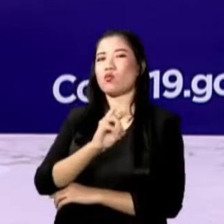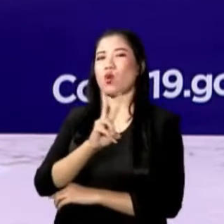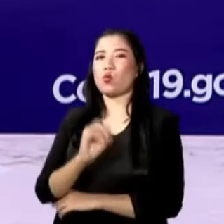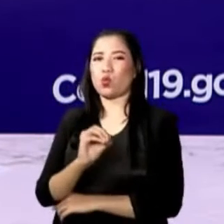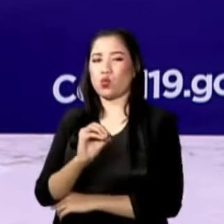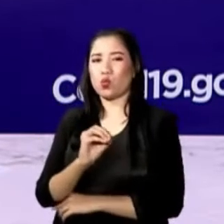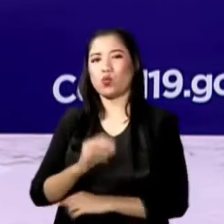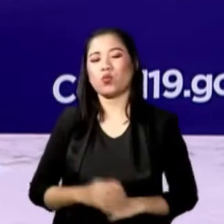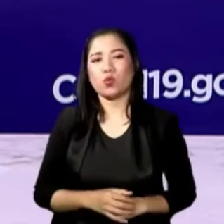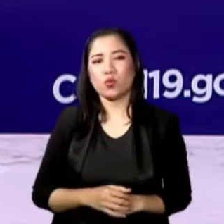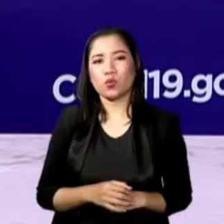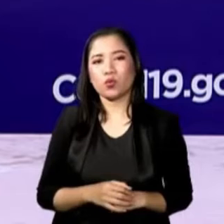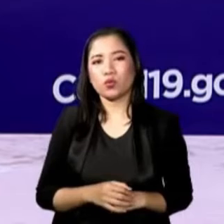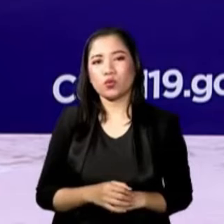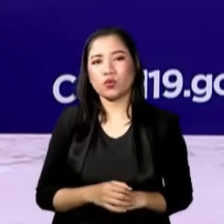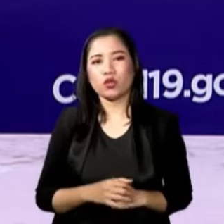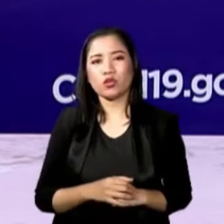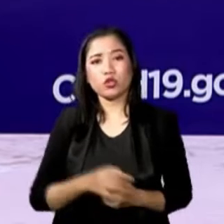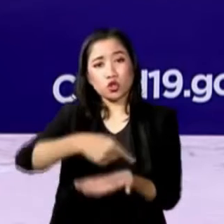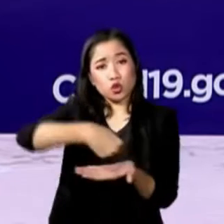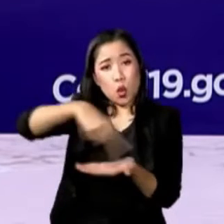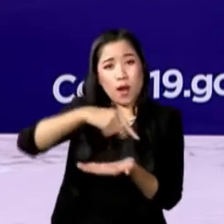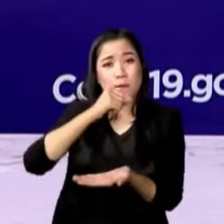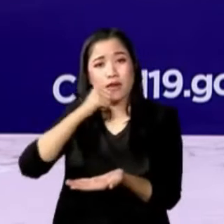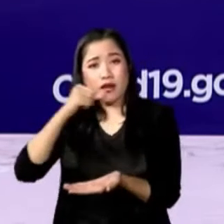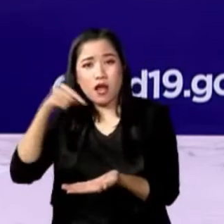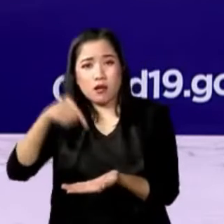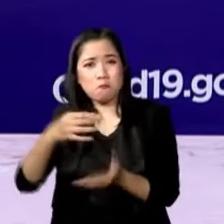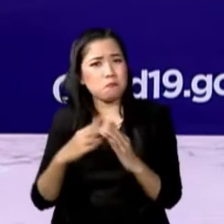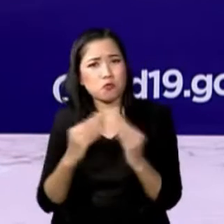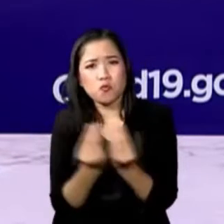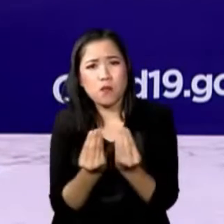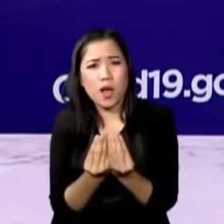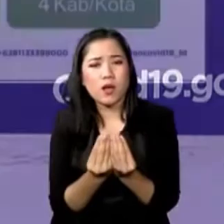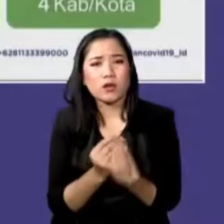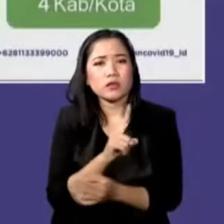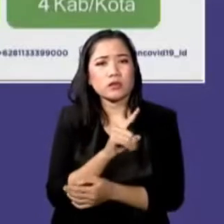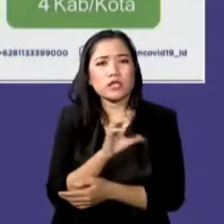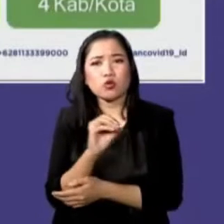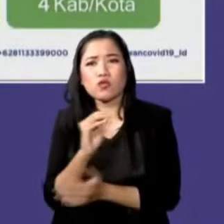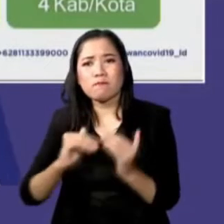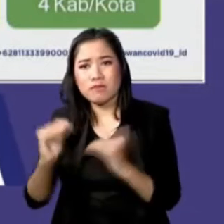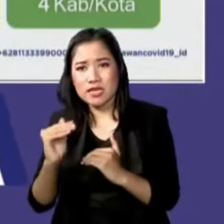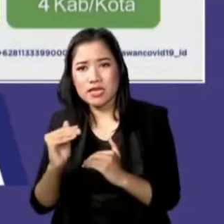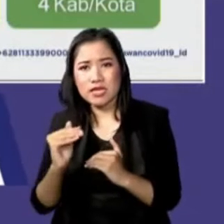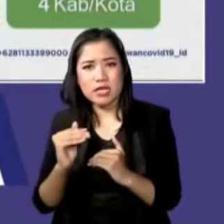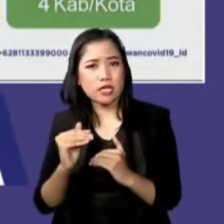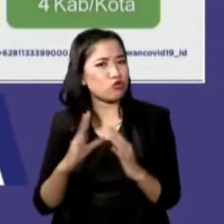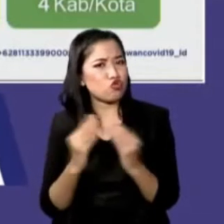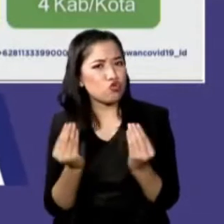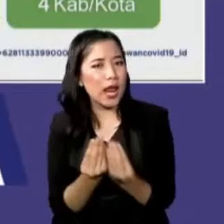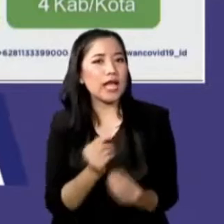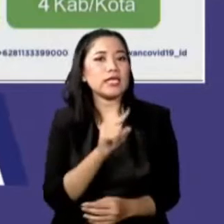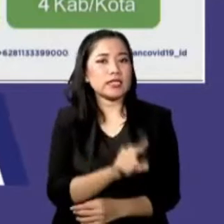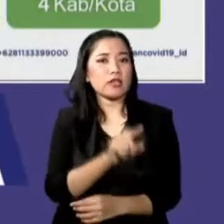lalu. Jumlah zona merah mencapai lebih dari 100, yaitu 108 kabupaten